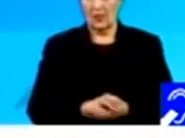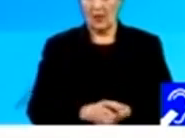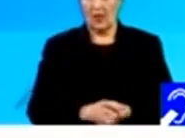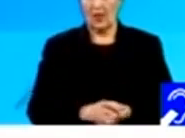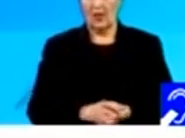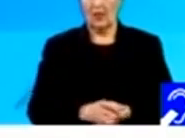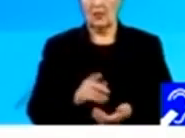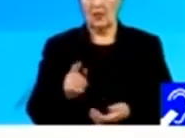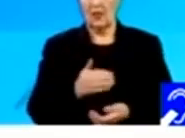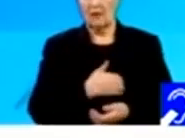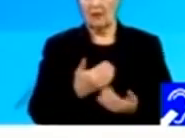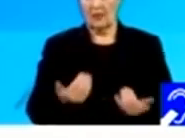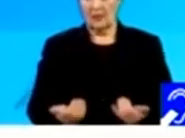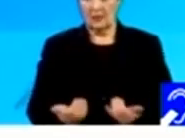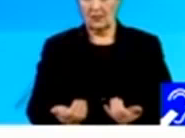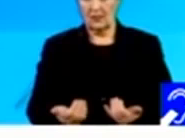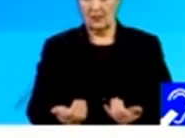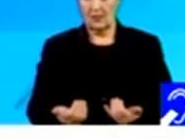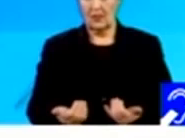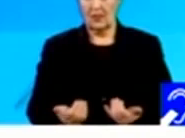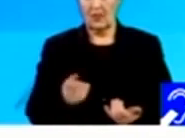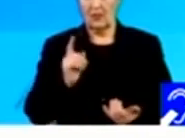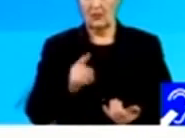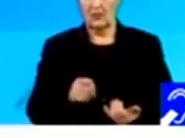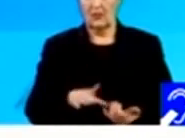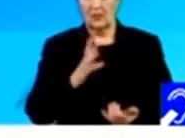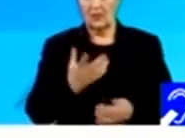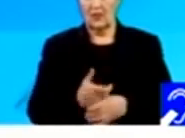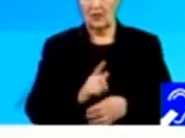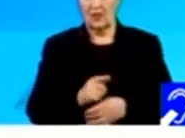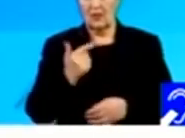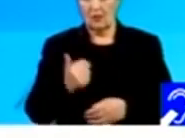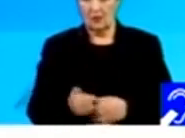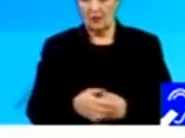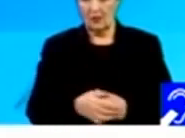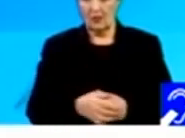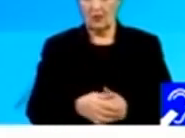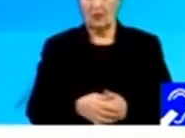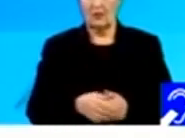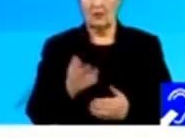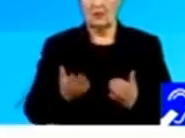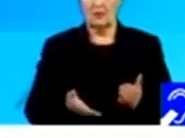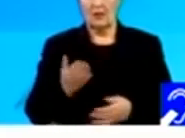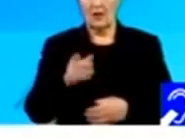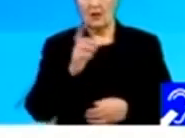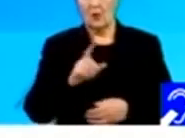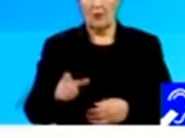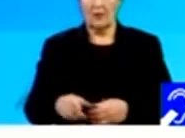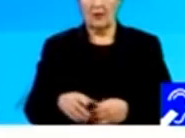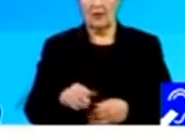Dar, dacă vreți, imediat trebuie de făcut ceea ce trebuia făcut încă un an și ceva în urmă și ar fi fost făcut dacă niște oameni